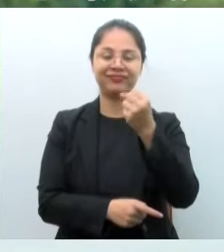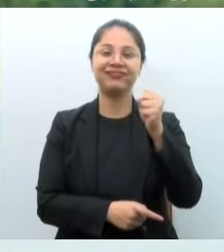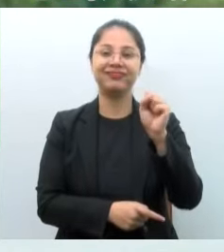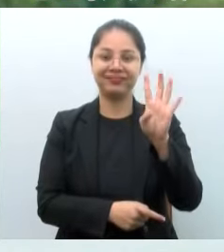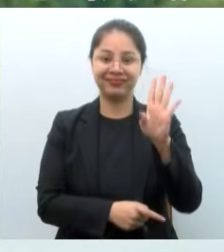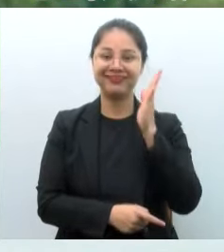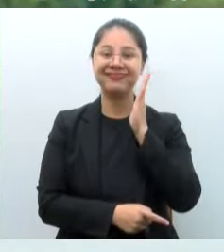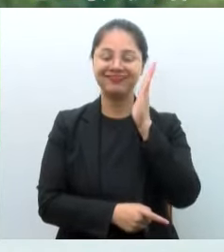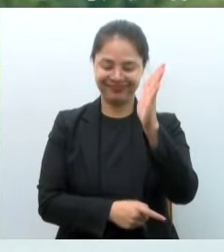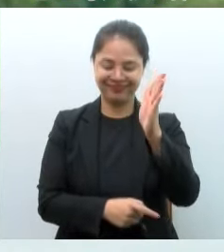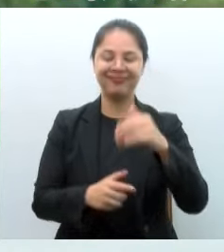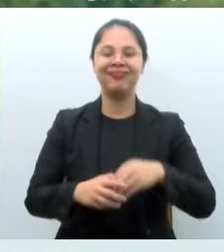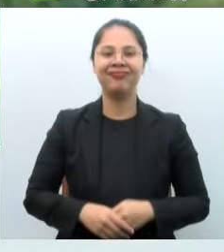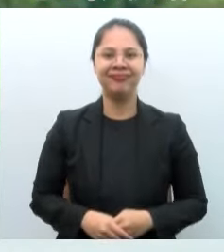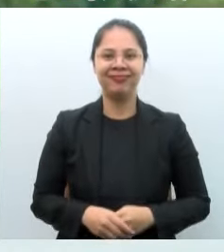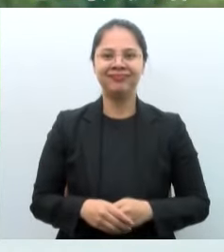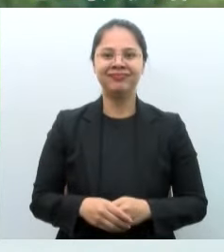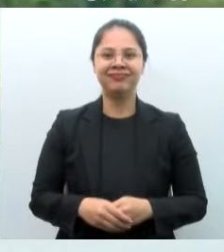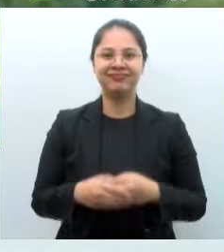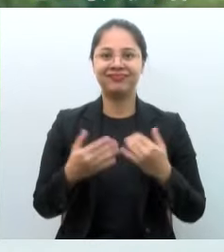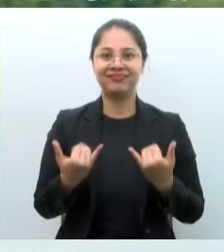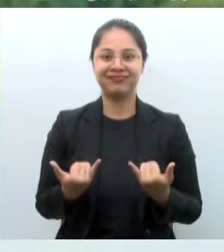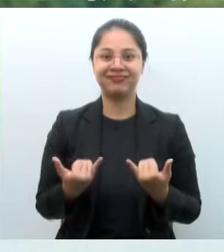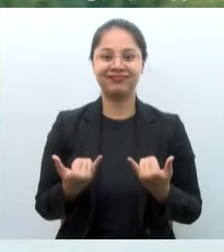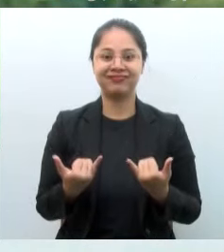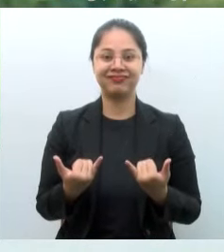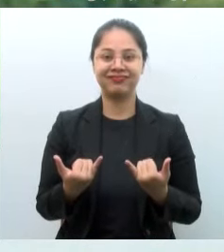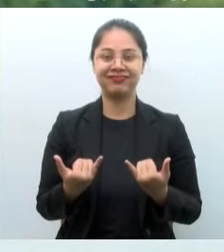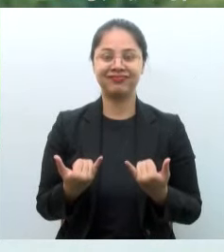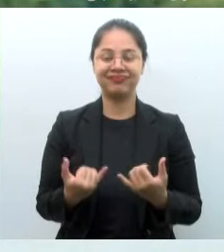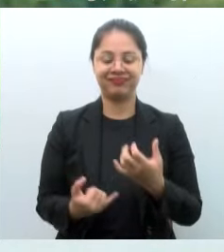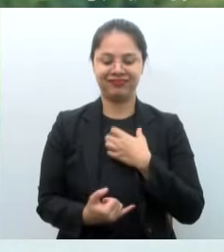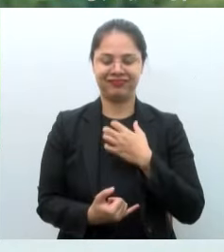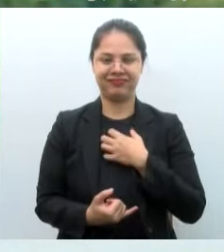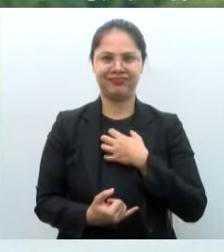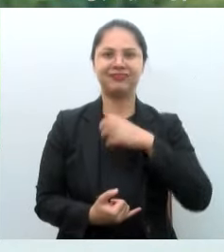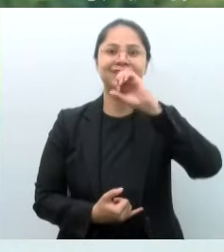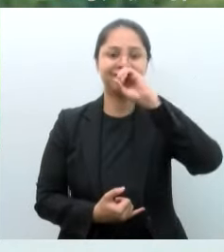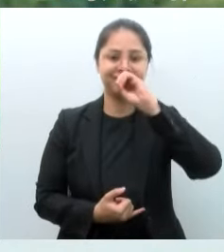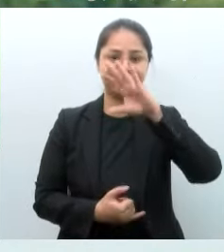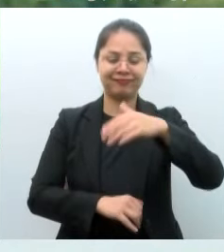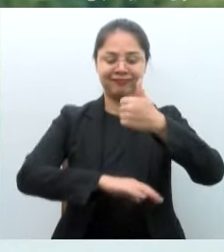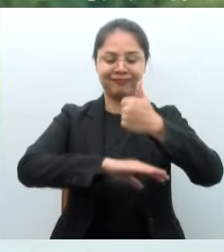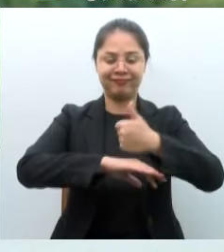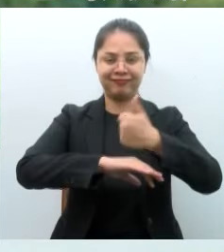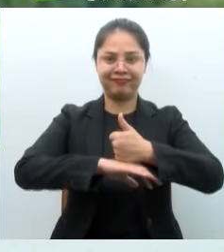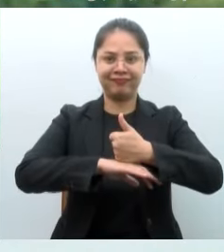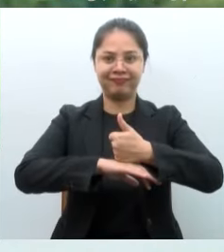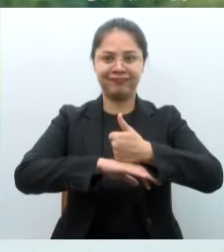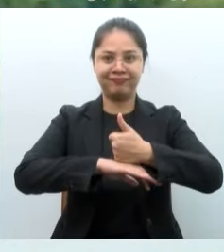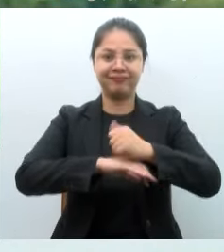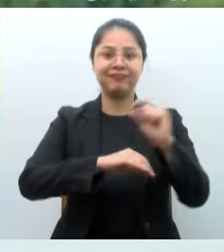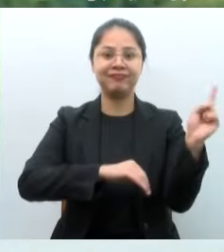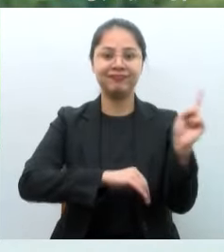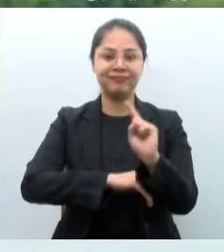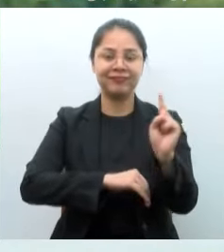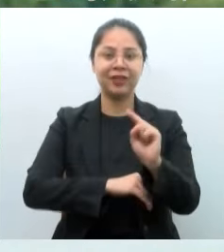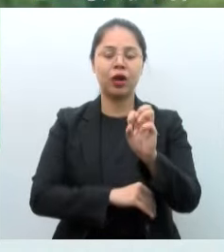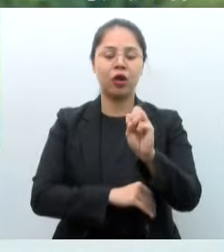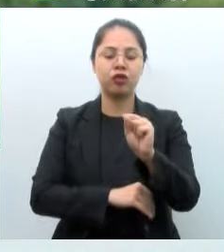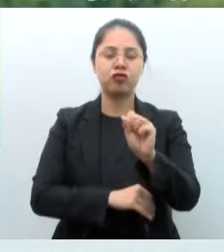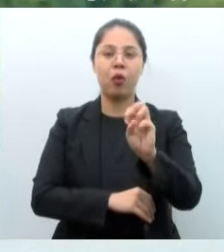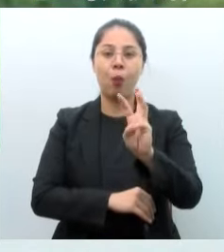ไปนะครับแล้วก็สุดท้ายนะครับอยากจะสื่อผ่านท่านผู้อำนวยการสำนักงานเขตอีกครั้งหนึ่งก็คือเรื่องการสอบว